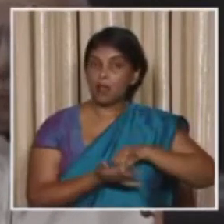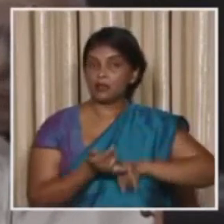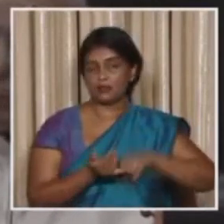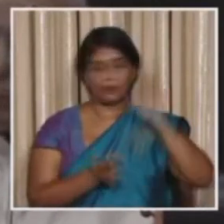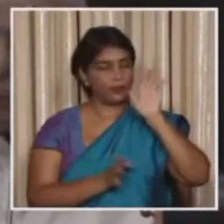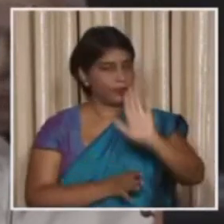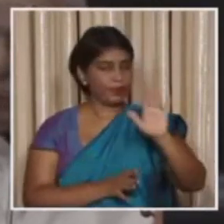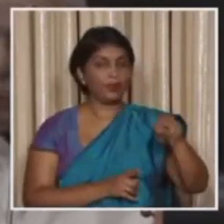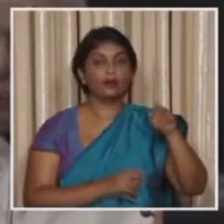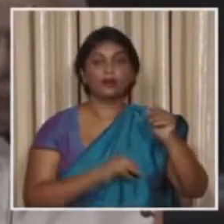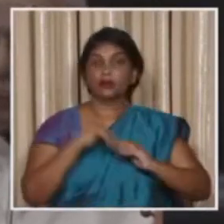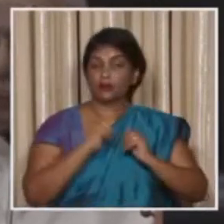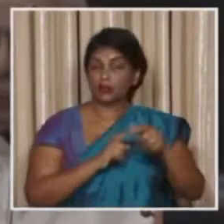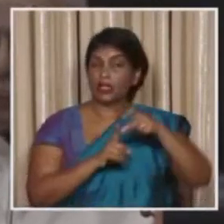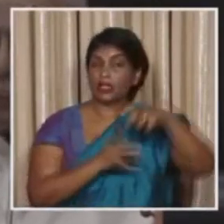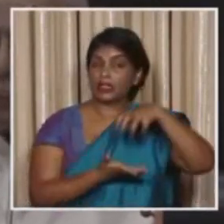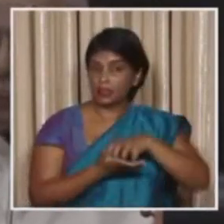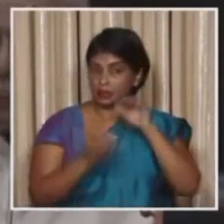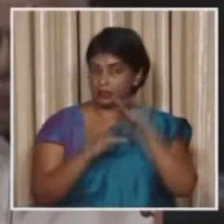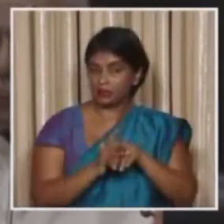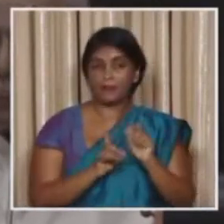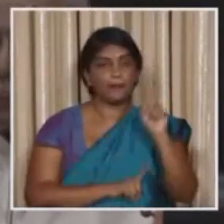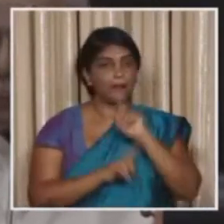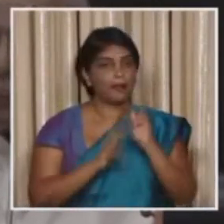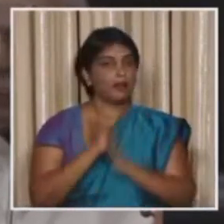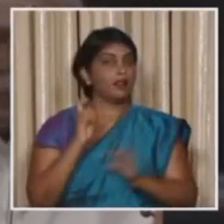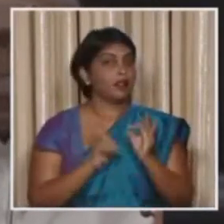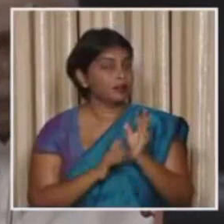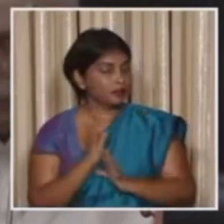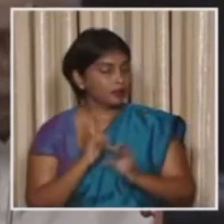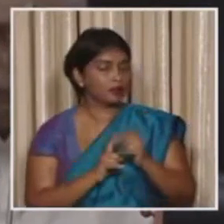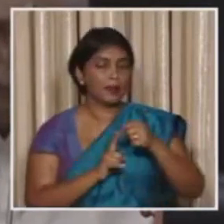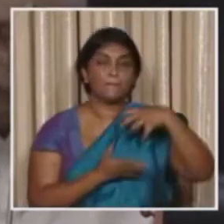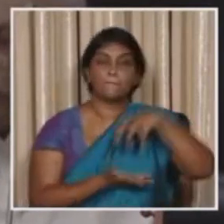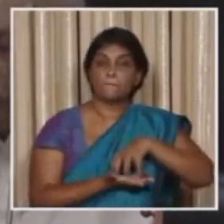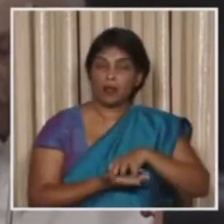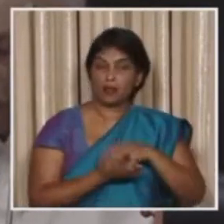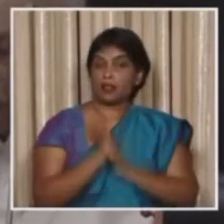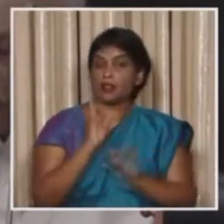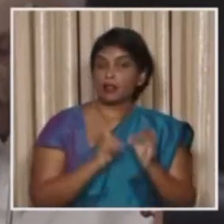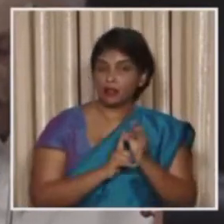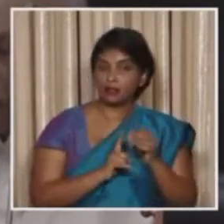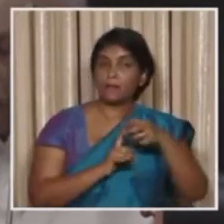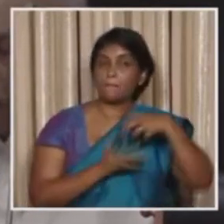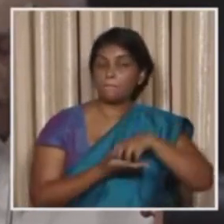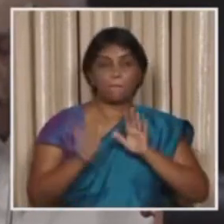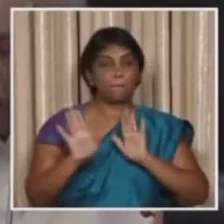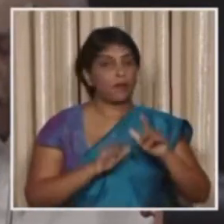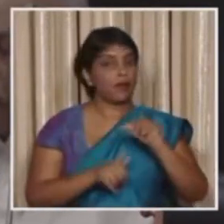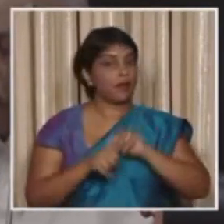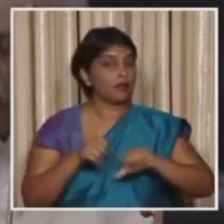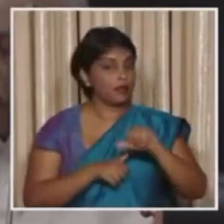පැවරීම. ඒ කාර්යයේදී දිස්ත්‍රික්ක නියෝජනය කරන පාර්ලිමේන්තු මන්ත්‍රීවරු, පළාත් සභා මන්ත්‍රීවරු හා පළාත් පාලන